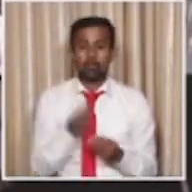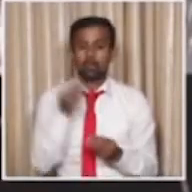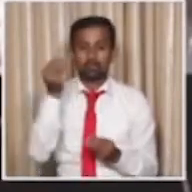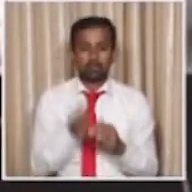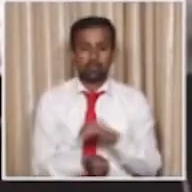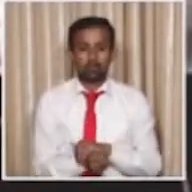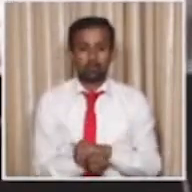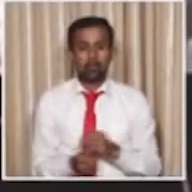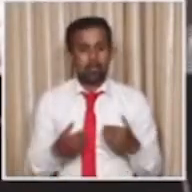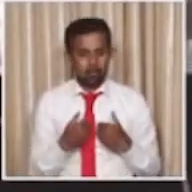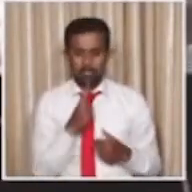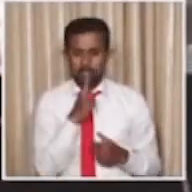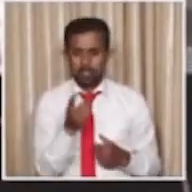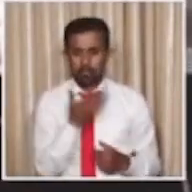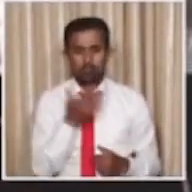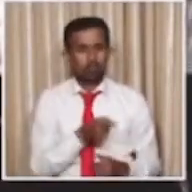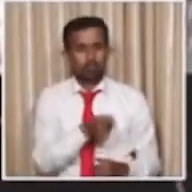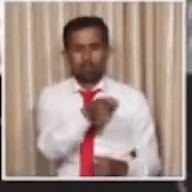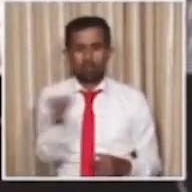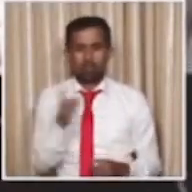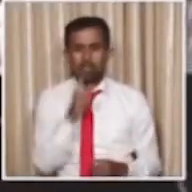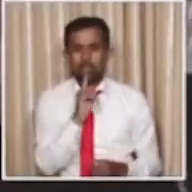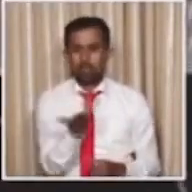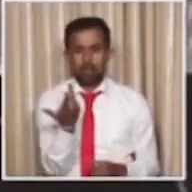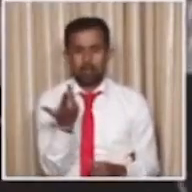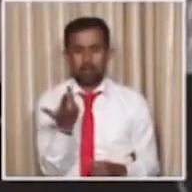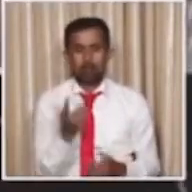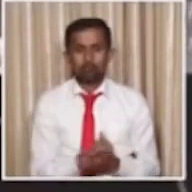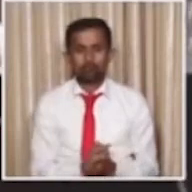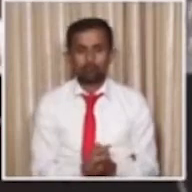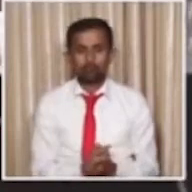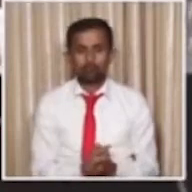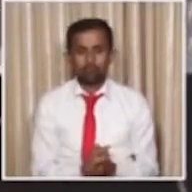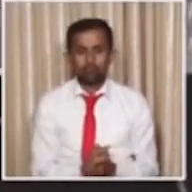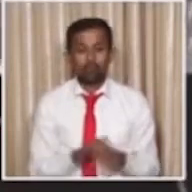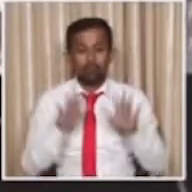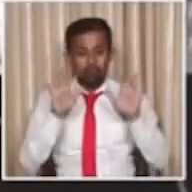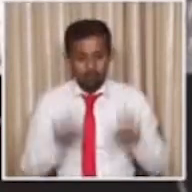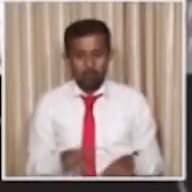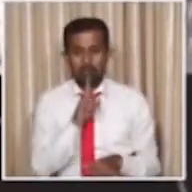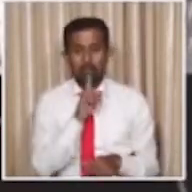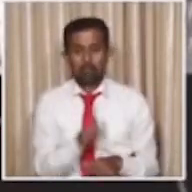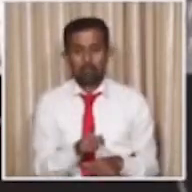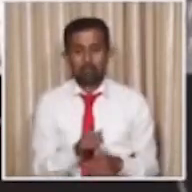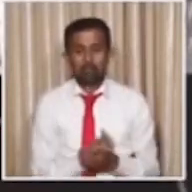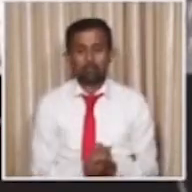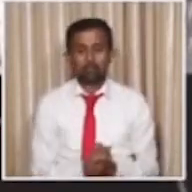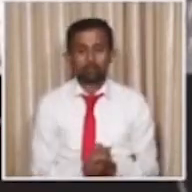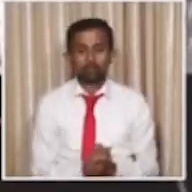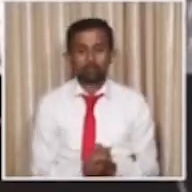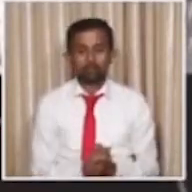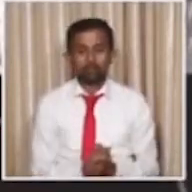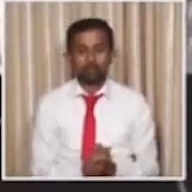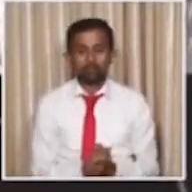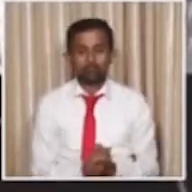දෙන්නේ. මේ අපිටත් කියන්න පුළුවන්, මං කාටවත් ඇඟිලි දික් කරන්නේ නැහැ. මේ ඔක්කොම වෙන්න පුළුවන් දේවල්. ඒ නිසා ෆයිනලි ඇයි සේ ප්ලීස් ඇට් ලීස්ට්